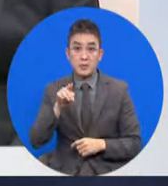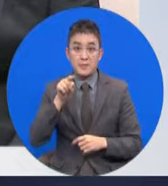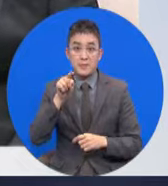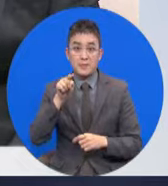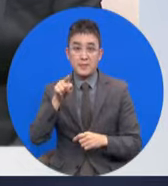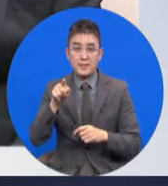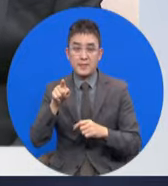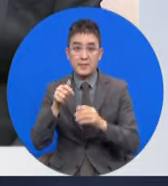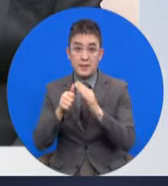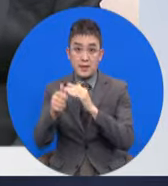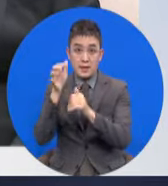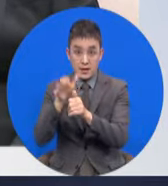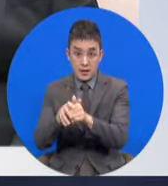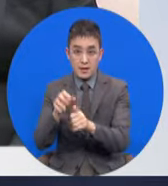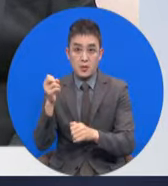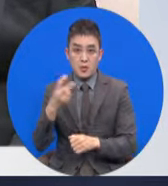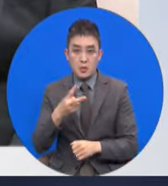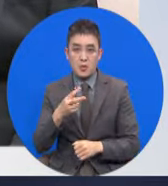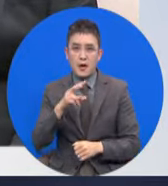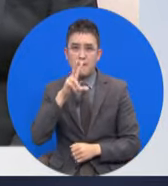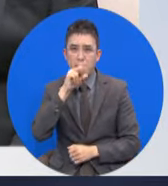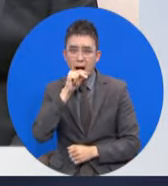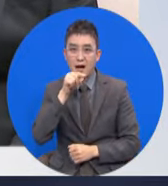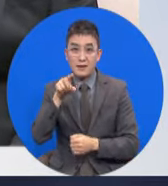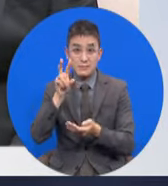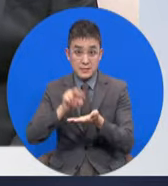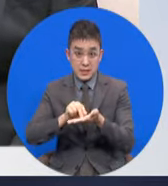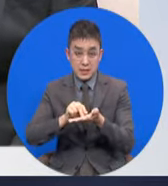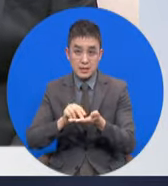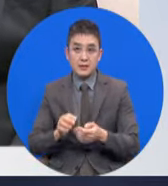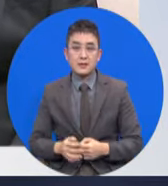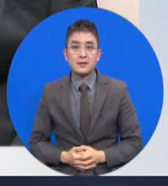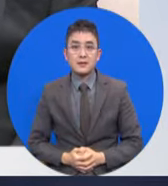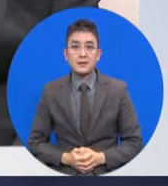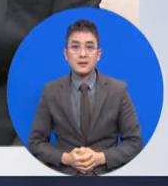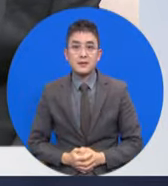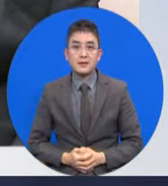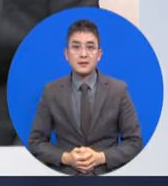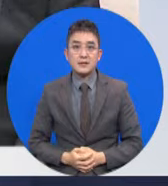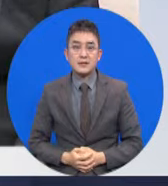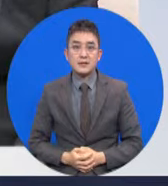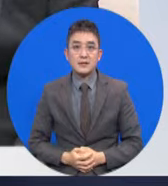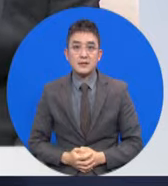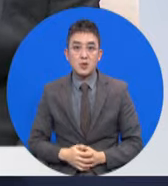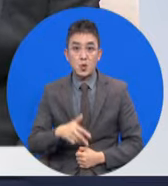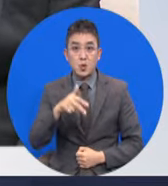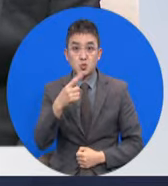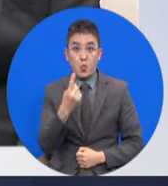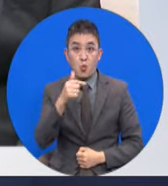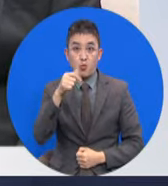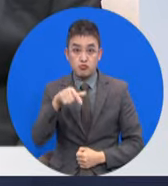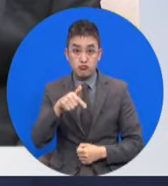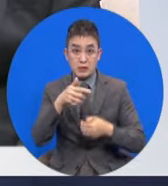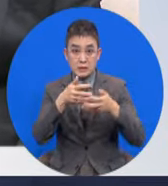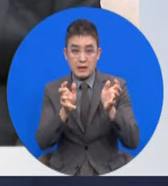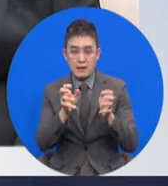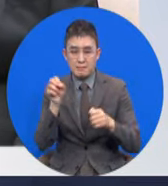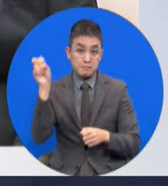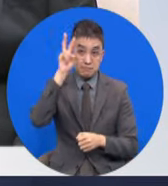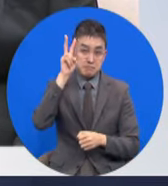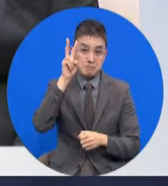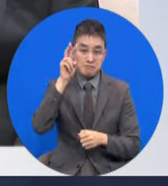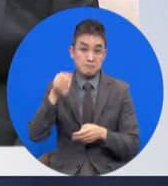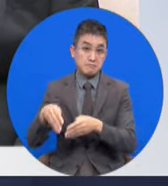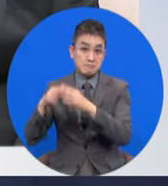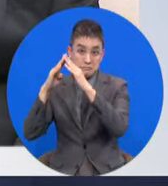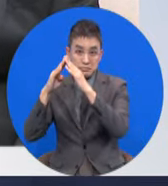이런 부분 또 실제적으로 보면 민주당 자체적인 힘이라기보다는 조국 혁신당의 출현 예상치 네. 못한